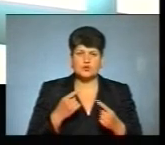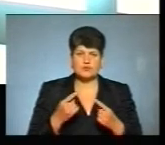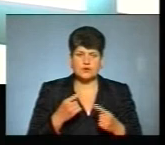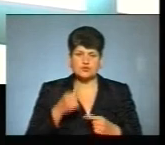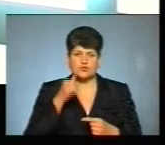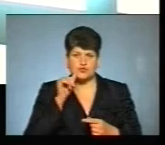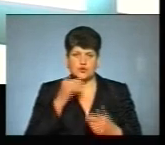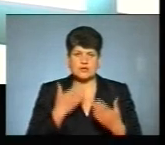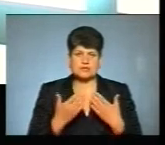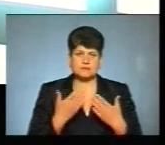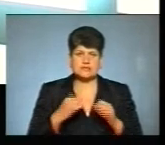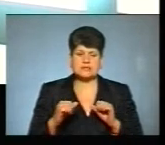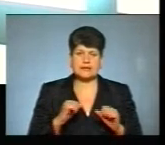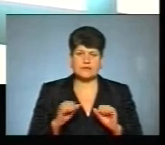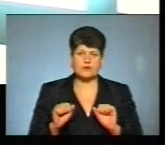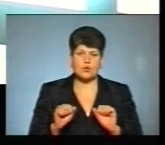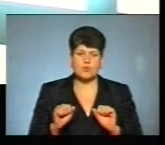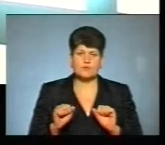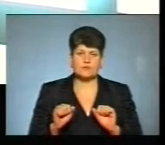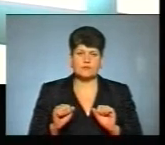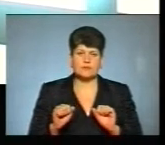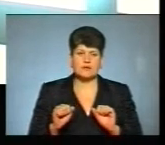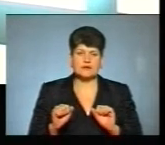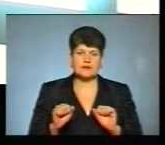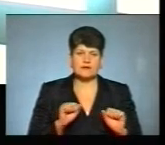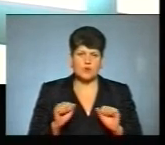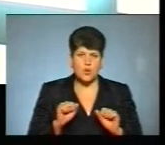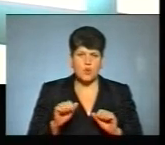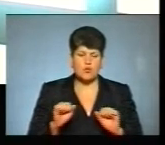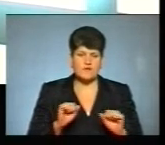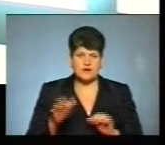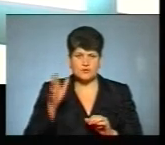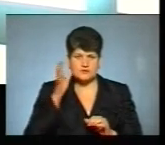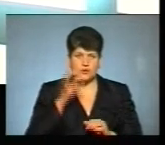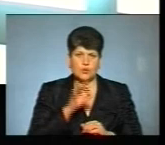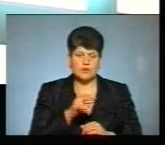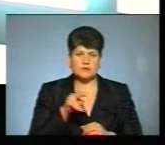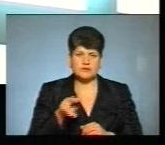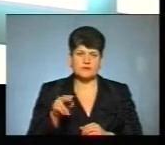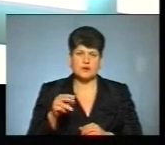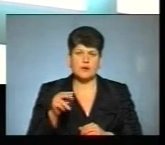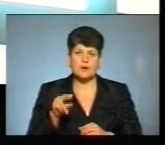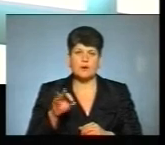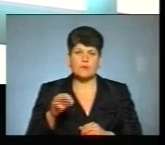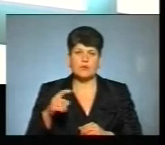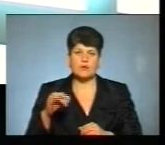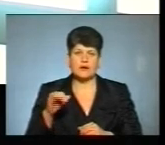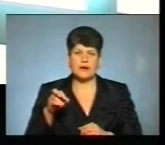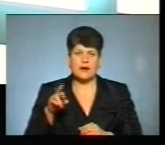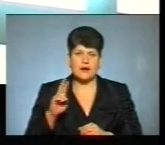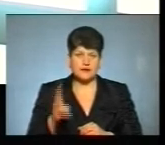вчора спілкувалася з керівником управління освіти міста Тернополя Ольгою Петрівною Похиляк відносно даного